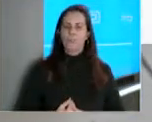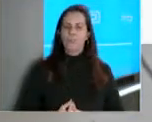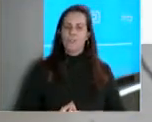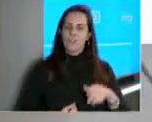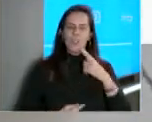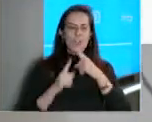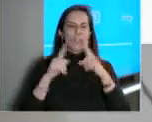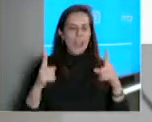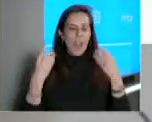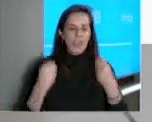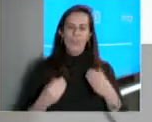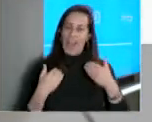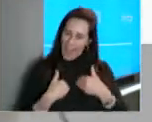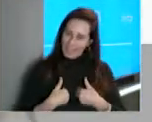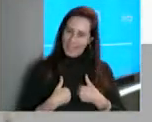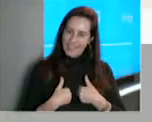שנה טובה.